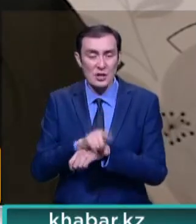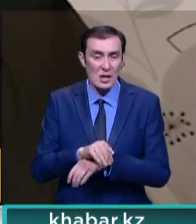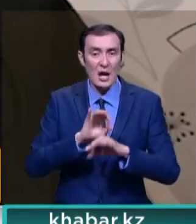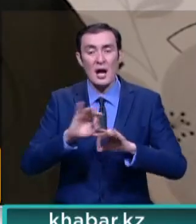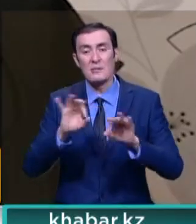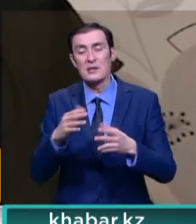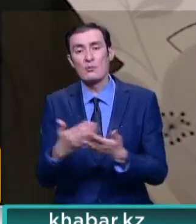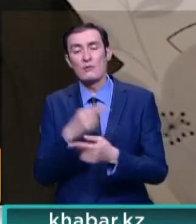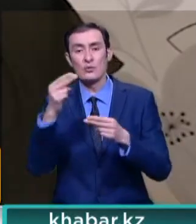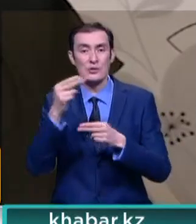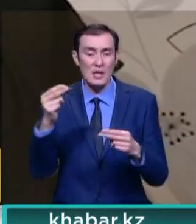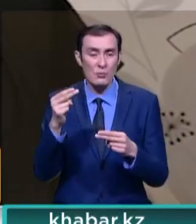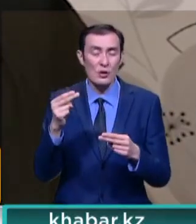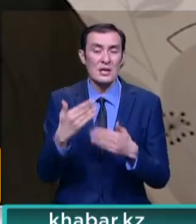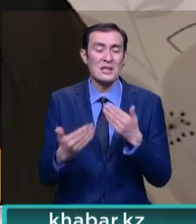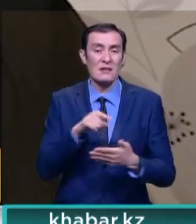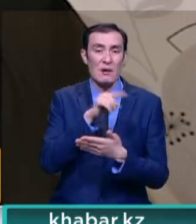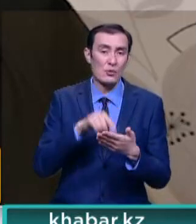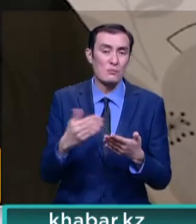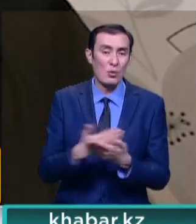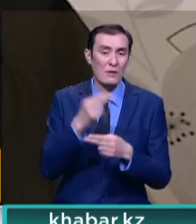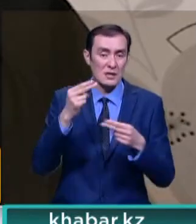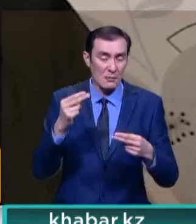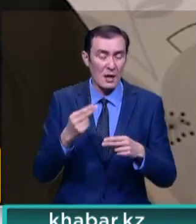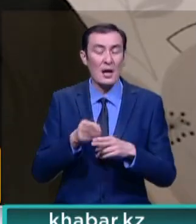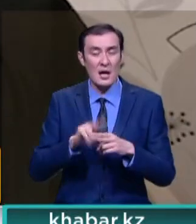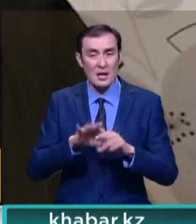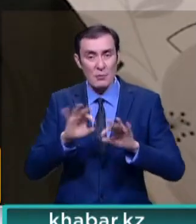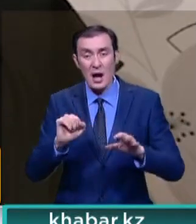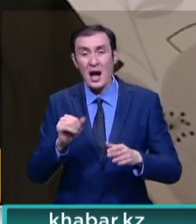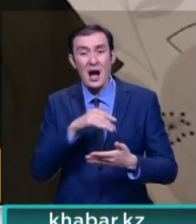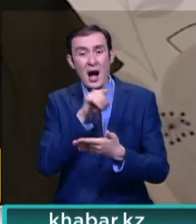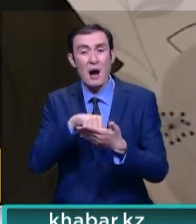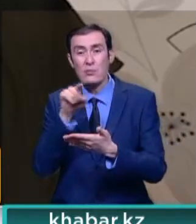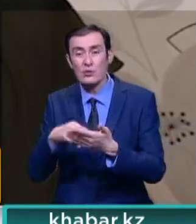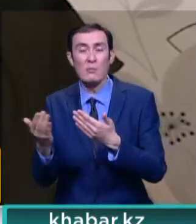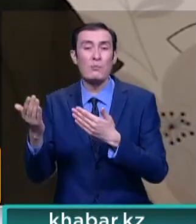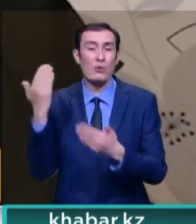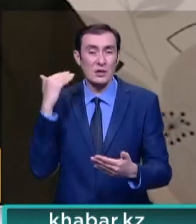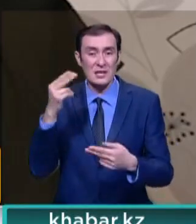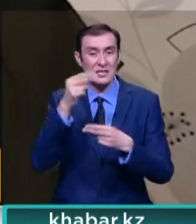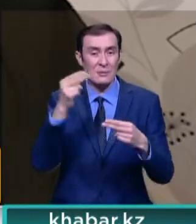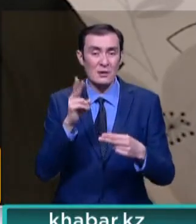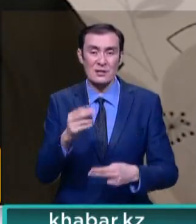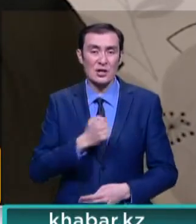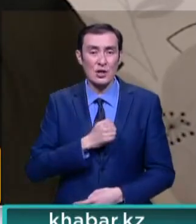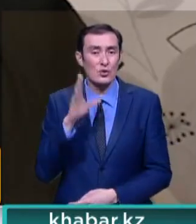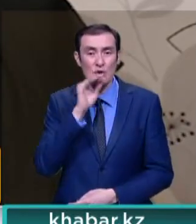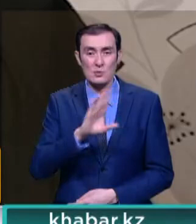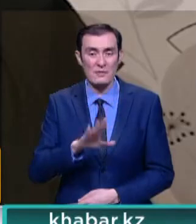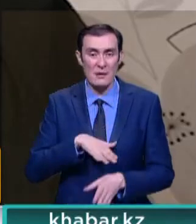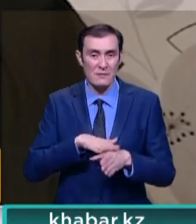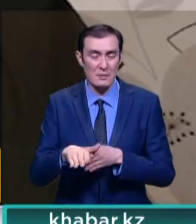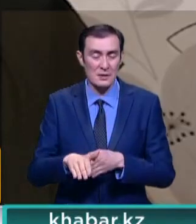объясняем новую тему. Если есть вопросы по новой теме, мы только это. Но опрос по пройденным темам, к сожалению, мы уже не